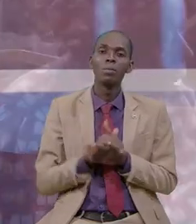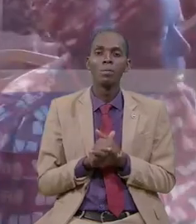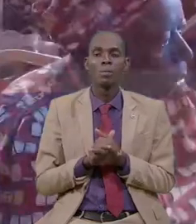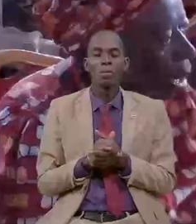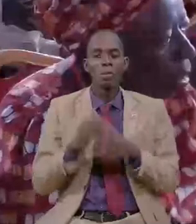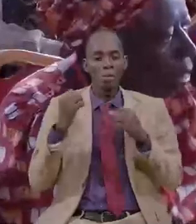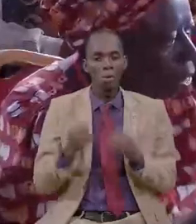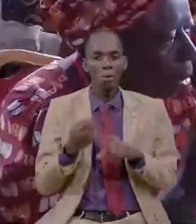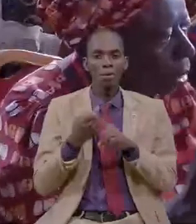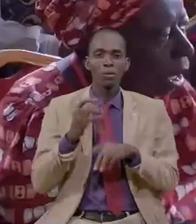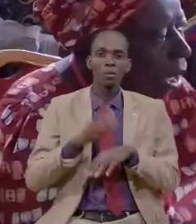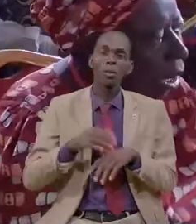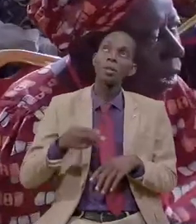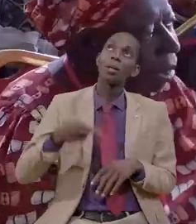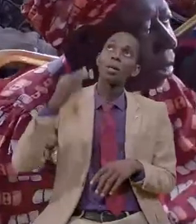Dis-le à haute voix, non?